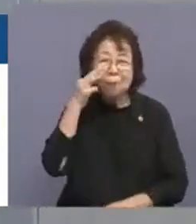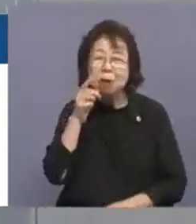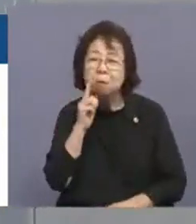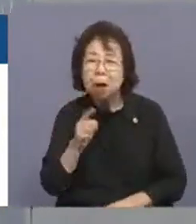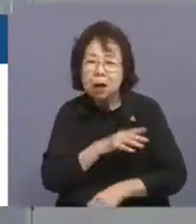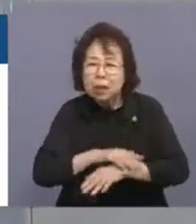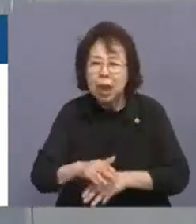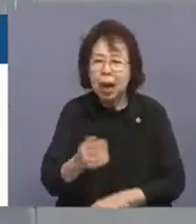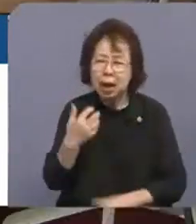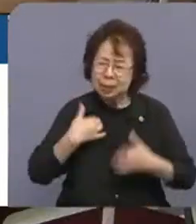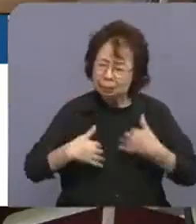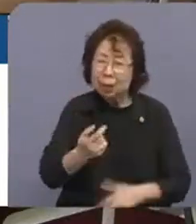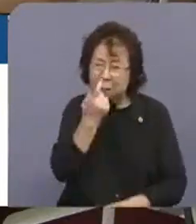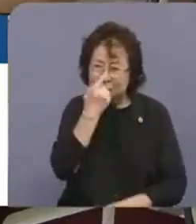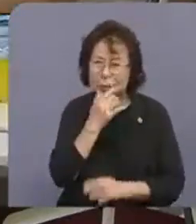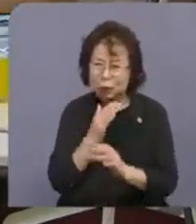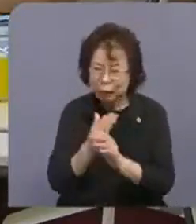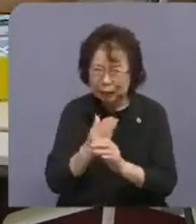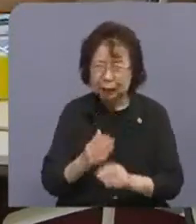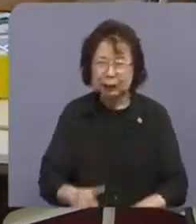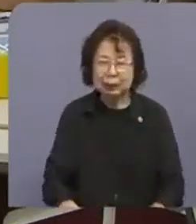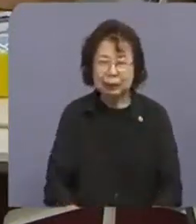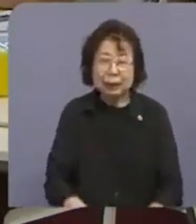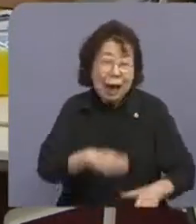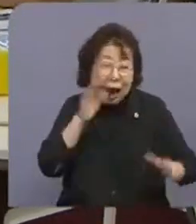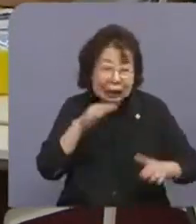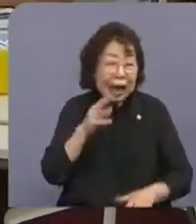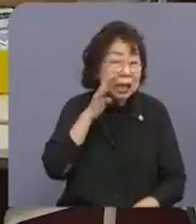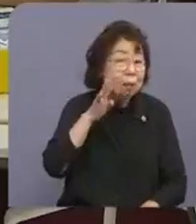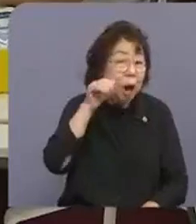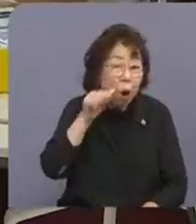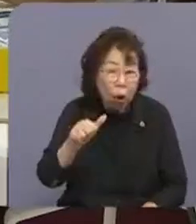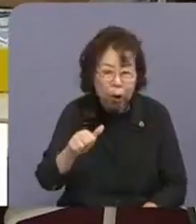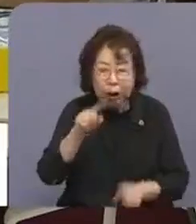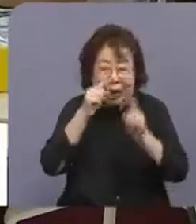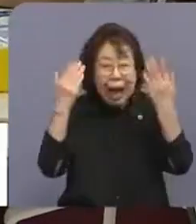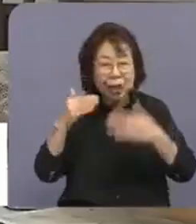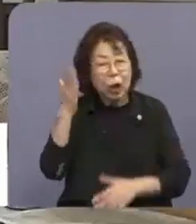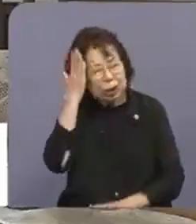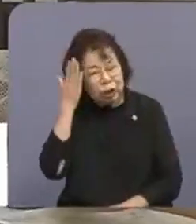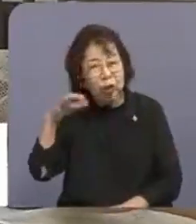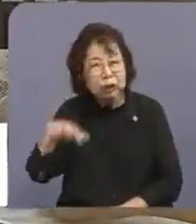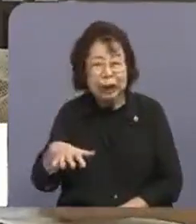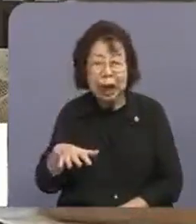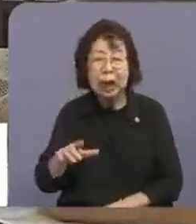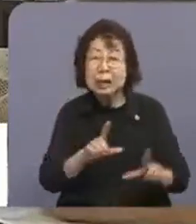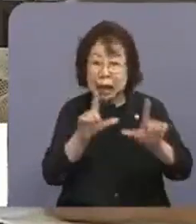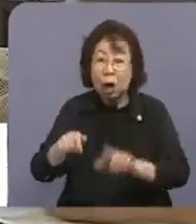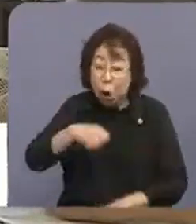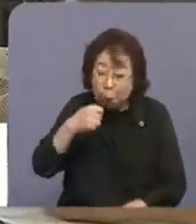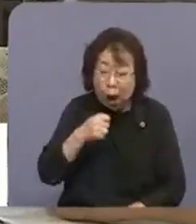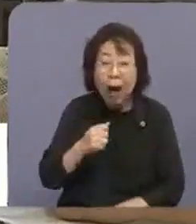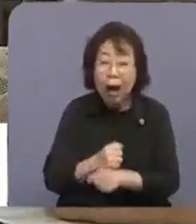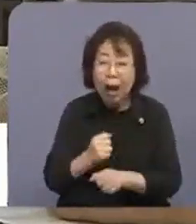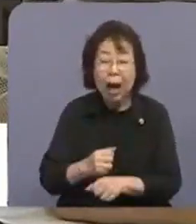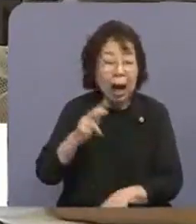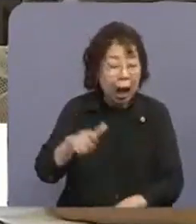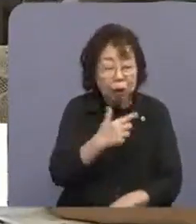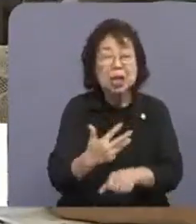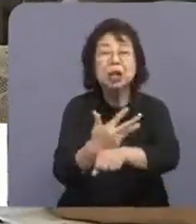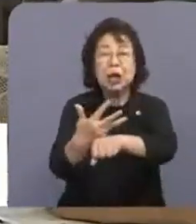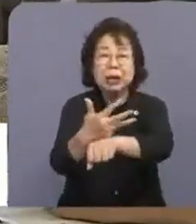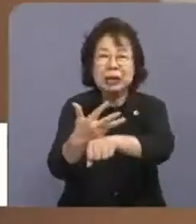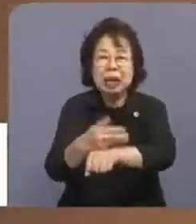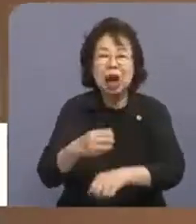to help them learn some English. 학생들은 4박 5일간 대학교 기숙사에서 숙식하며 하루 8시간씩